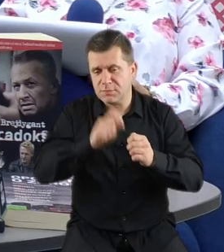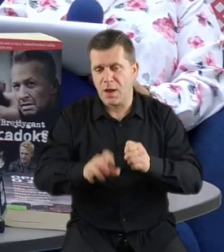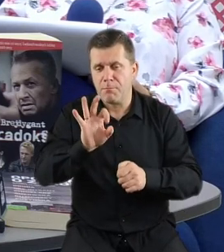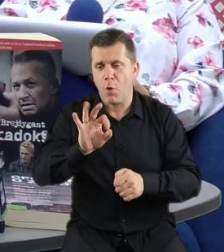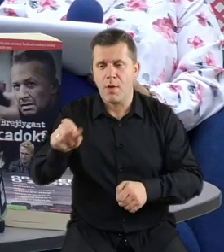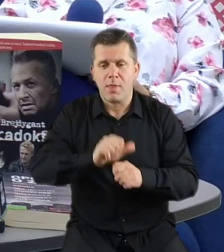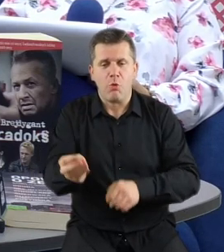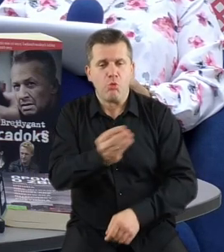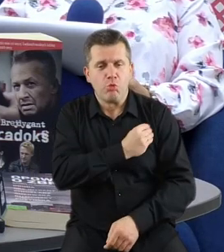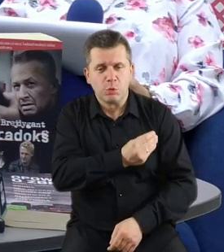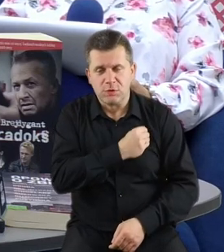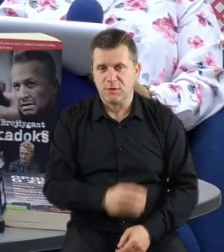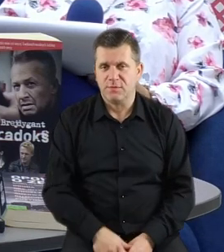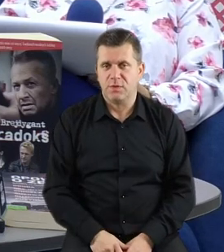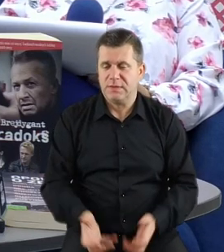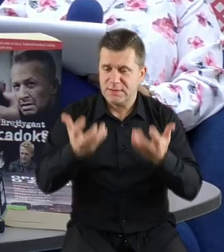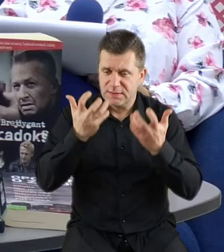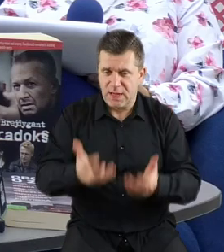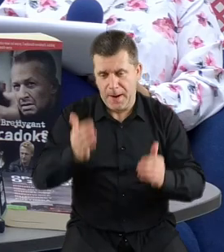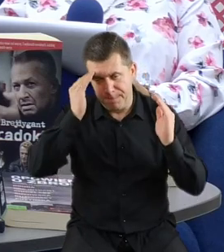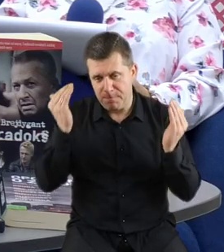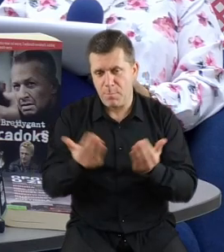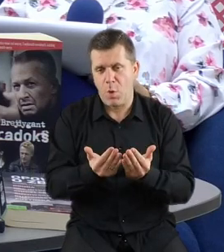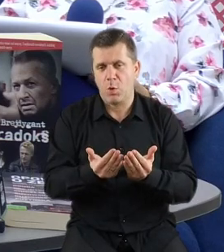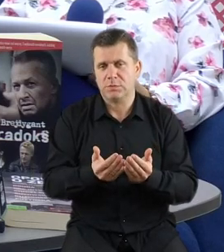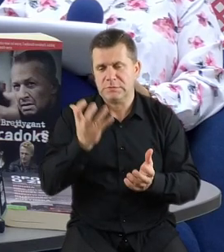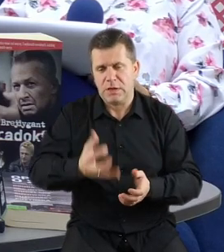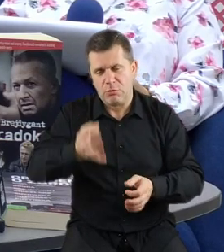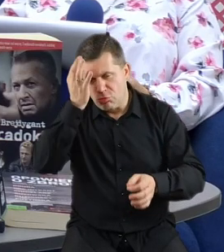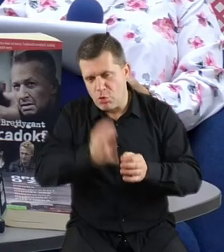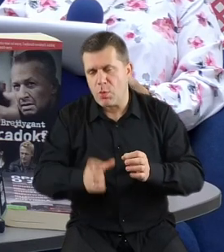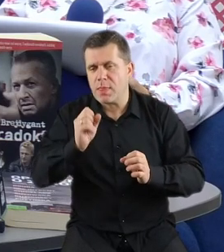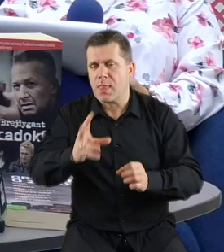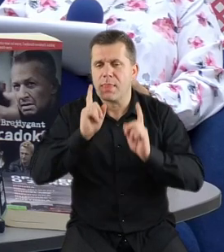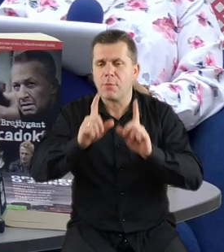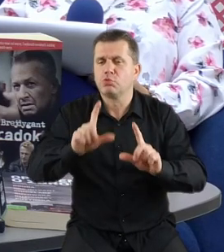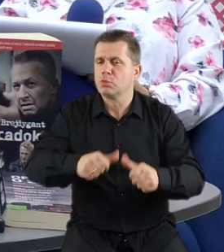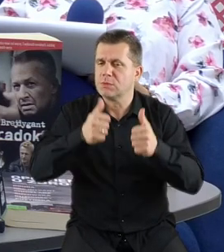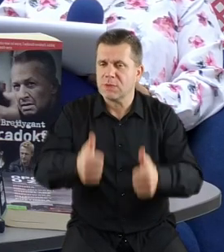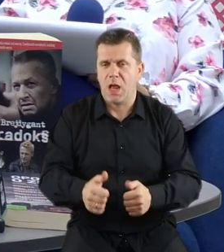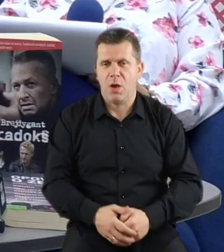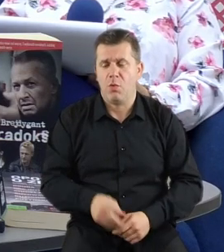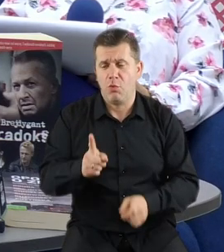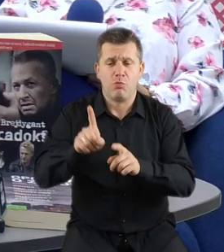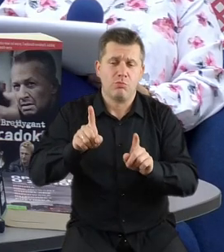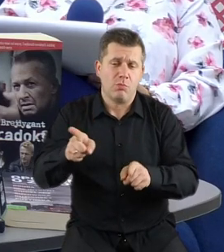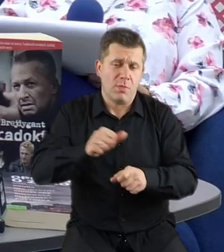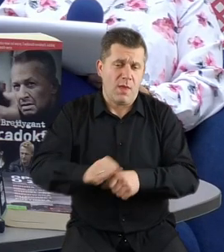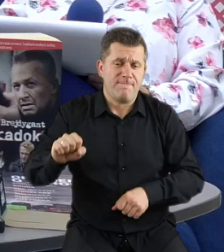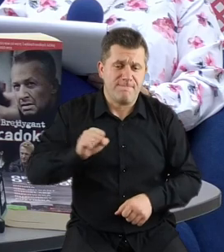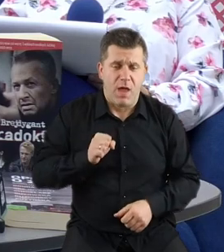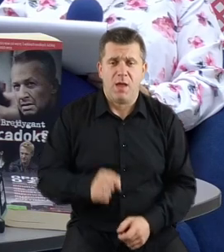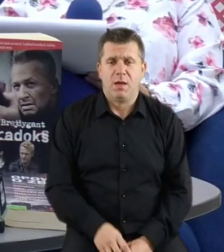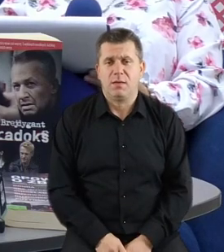no sprawdza, bo jest uczciwa, bo chce poznać, bo chce dojść, co tak naprawdę tam się stało. No, czyli jest fajna,